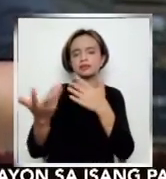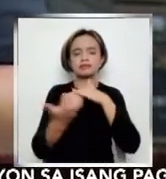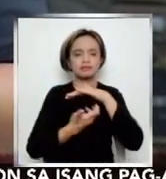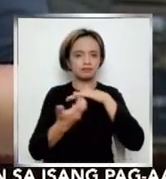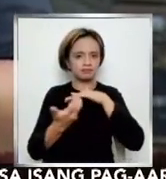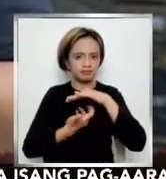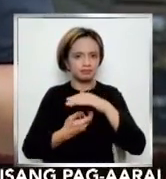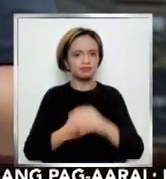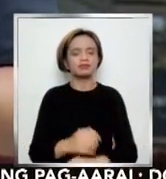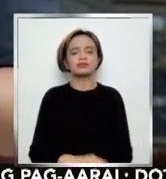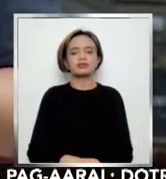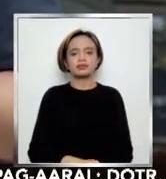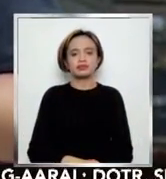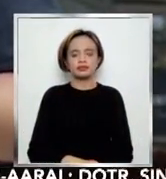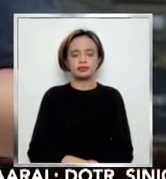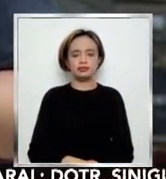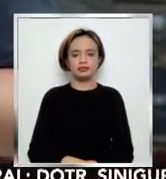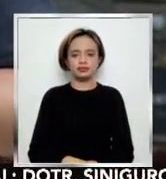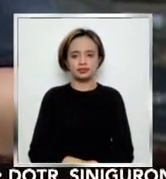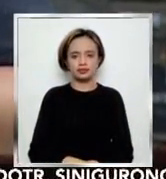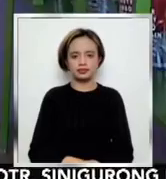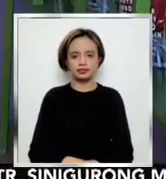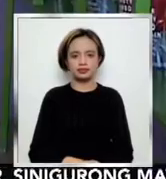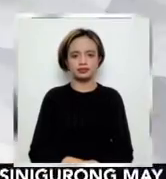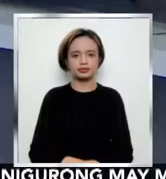Cedric Castillo, nakatutok, 24 oras.